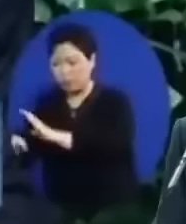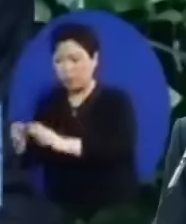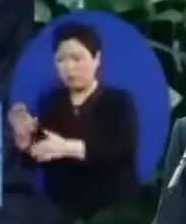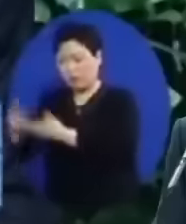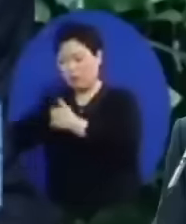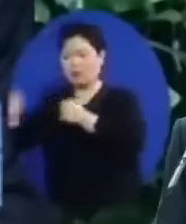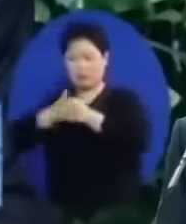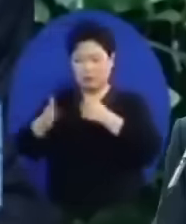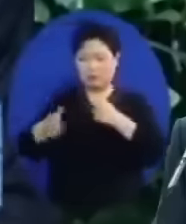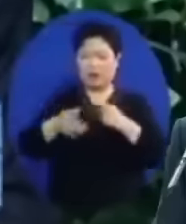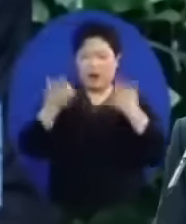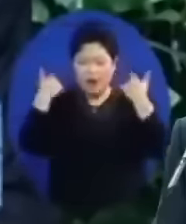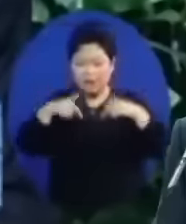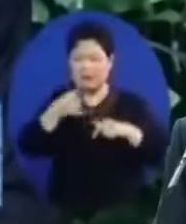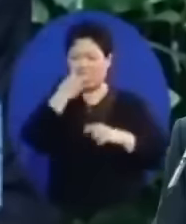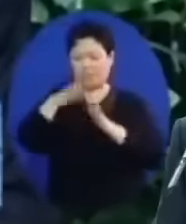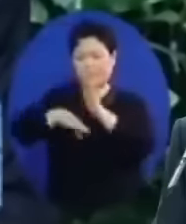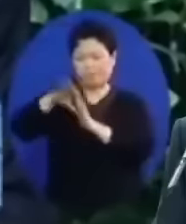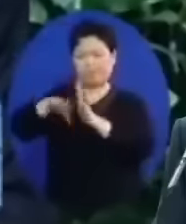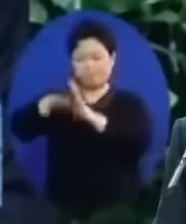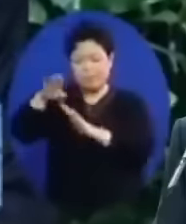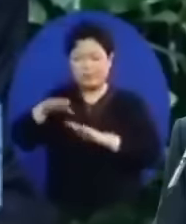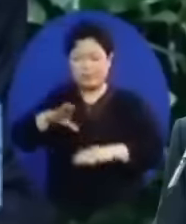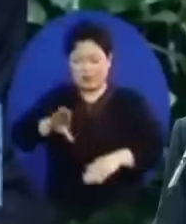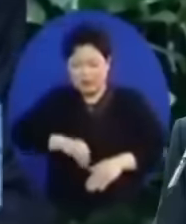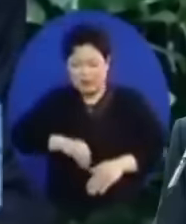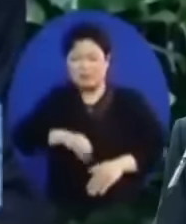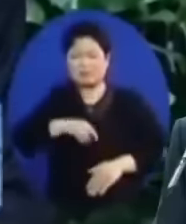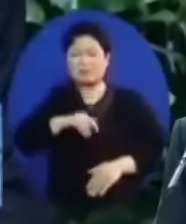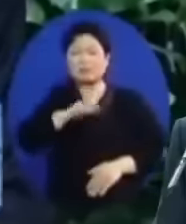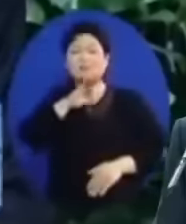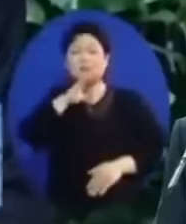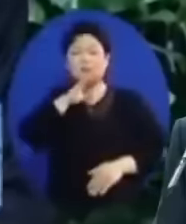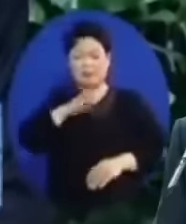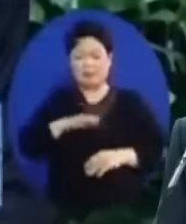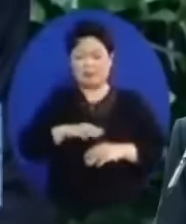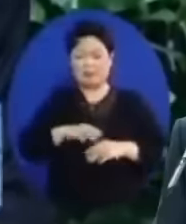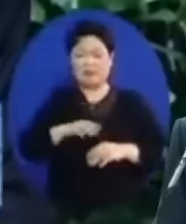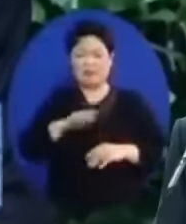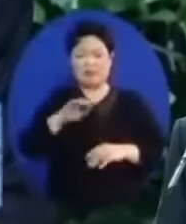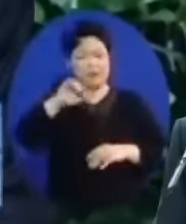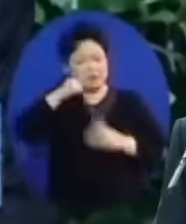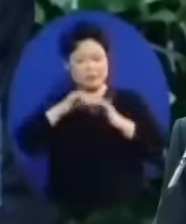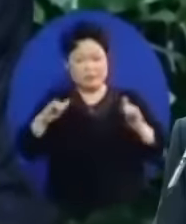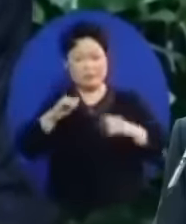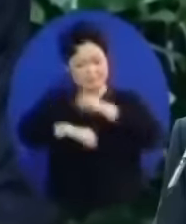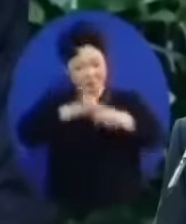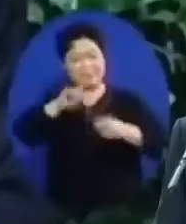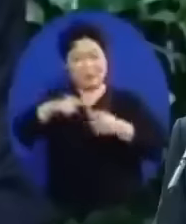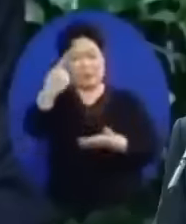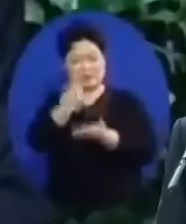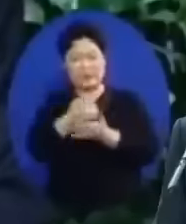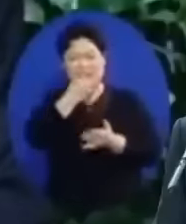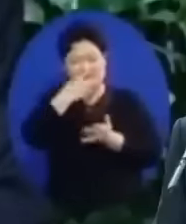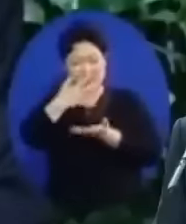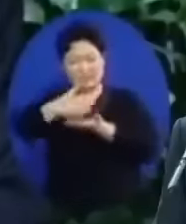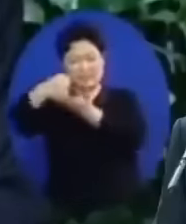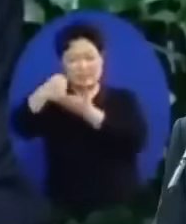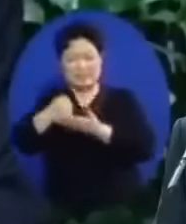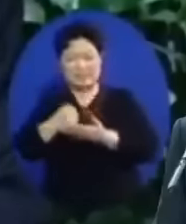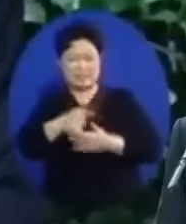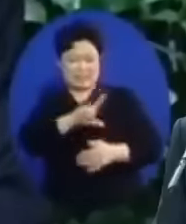쌀이 꽉 들어차 있고 가난하고 굶주린 사람은 쌀단지에 와서 쌀을 마음대로 퍼가서 그래서